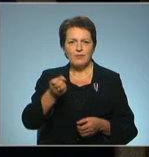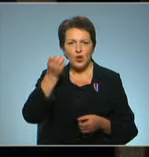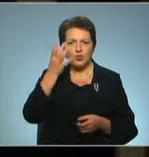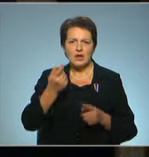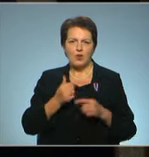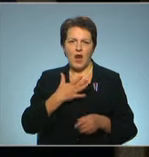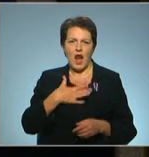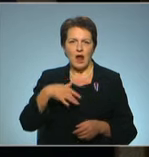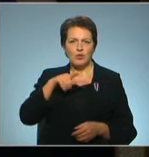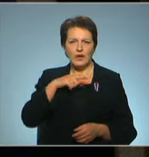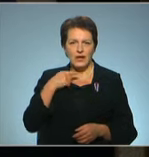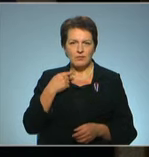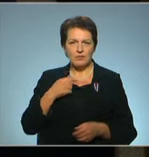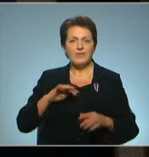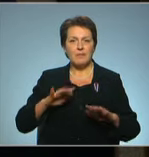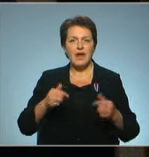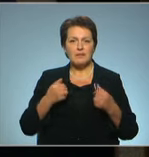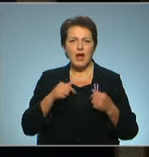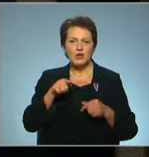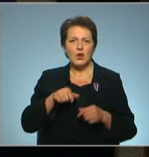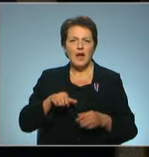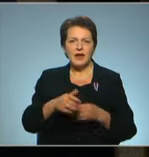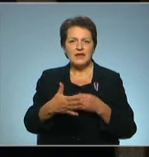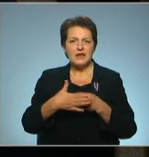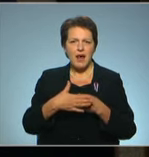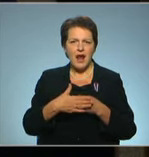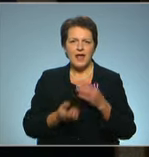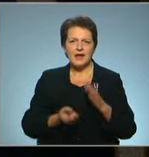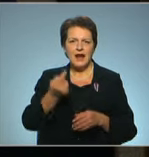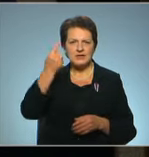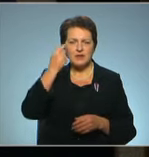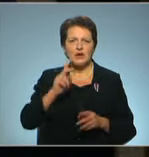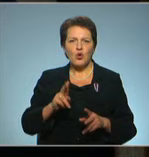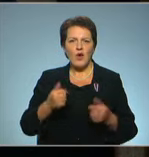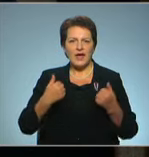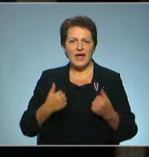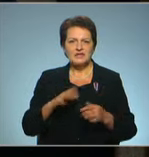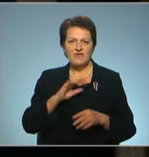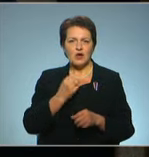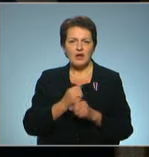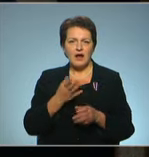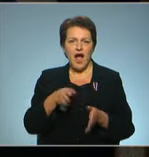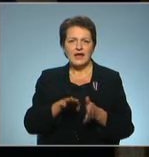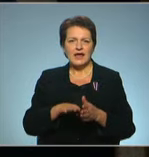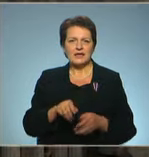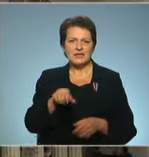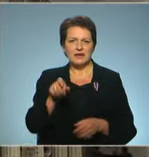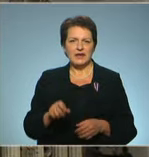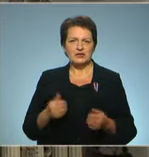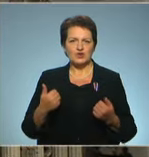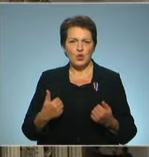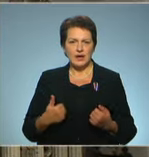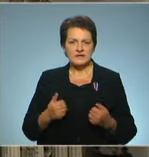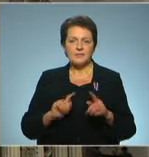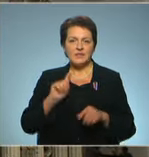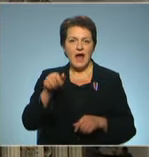labu gribu. Bet man tur krastmalā ienāca prātā, ko es varu darīt kā ierindas pilsonis.